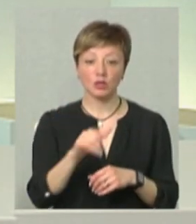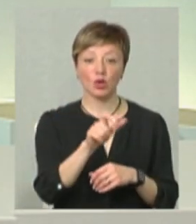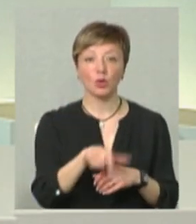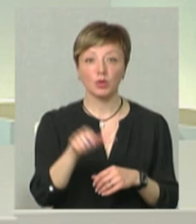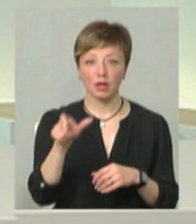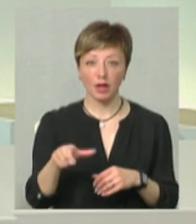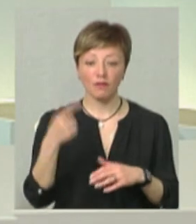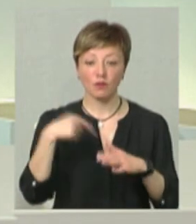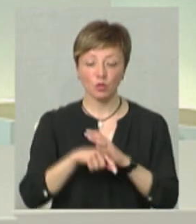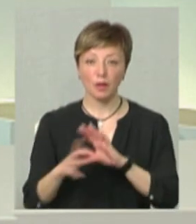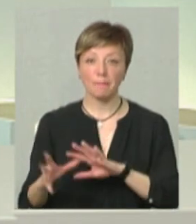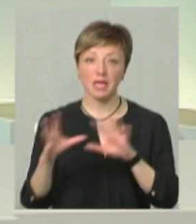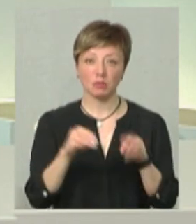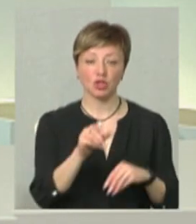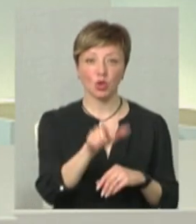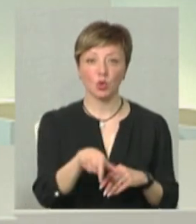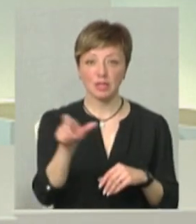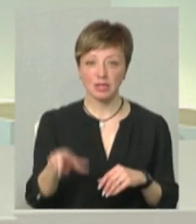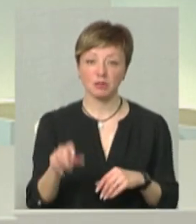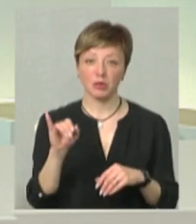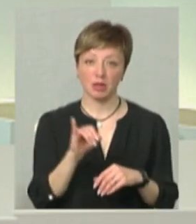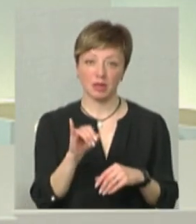людей, внутрішньопереміщених осіб, і